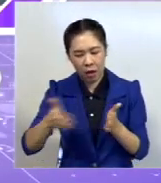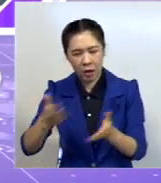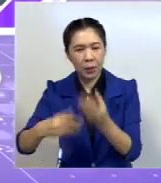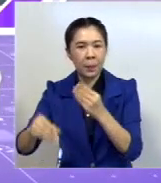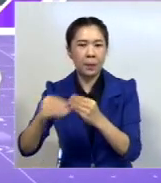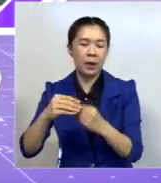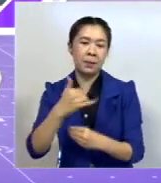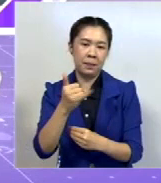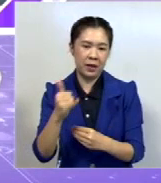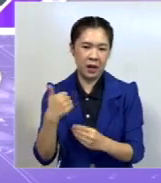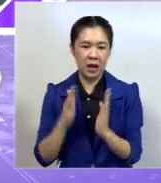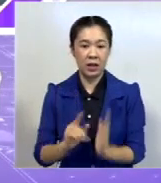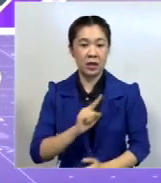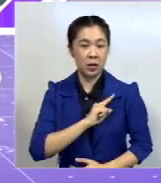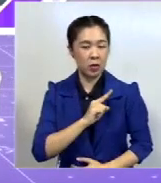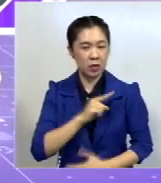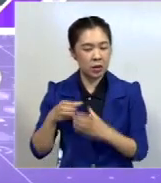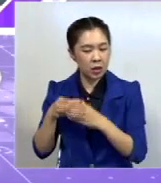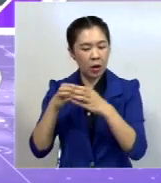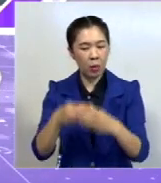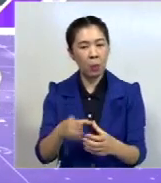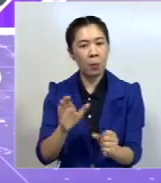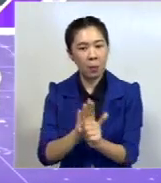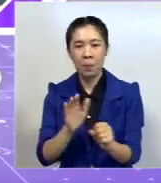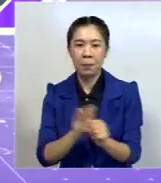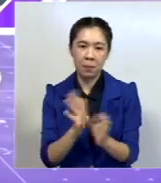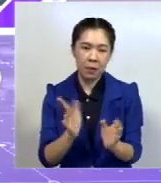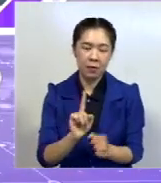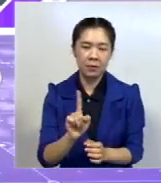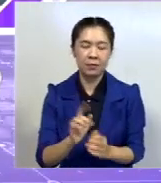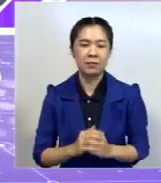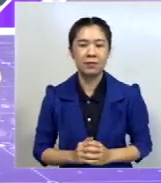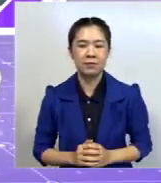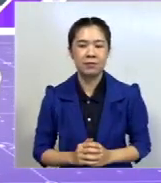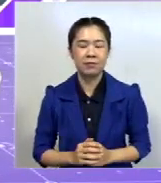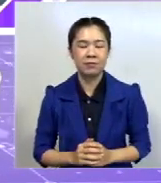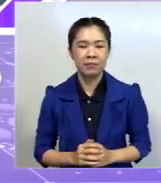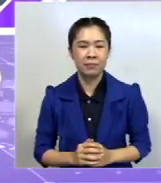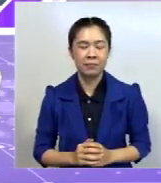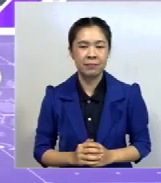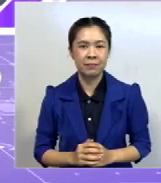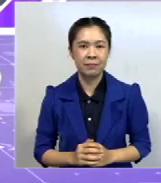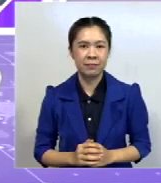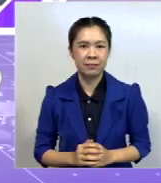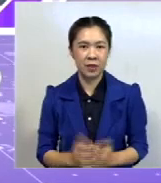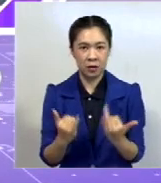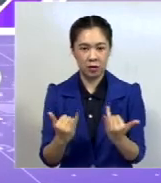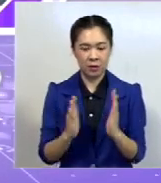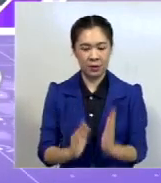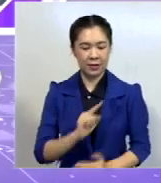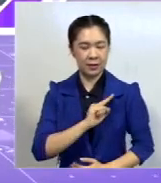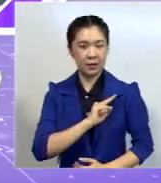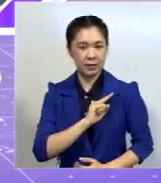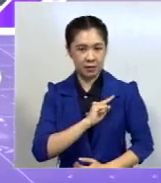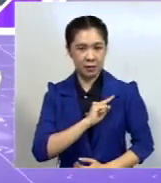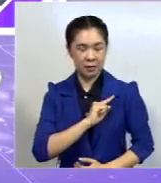ที่เราที่จะเข้าไปควบคุมเนี่ยมีพอไหมคะ เพราะนั้นกว่าราที่เราเข้าควบคุมเนี่ยตอนนี้เจ้าที่ใกล้เคียงต่างๆเ